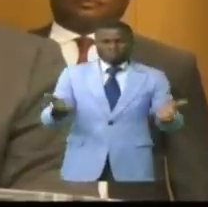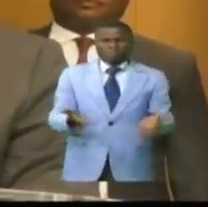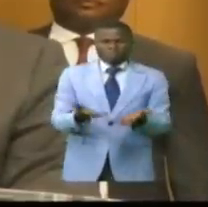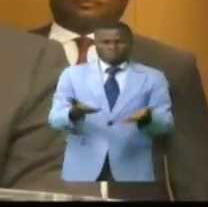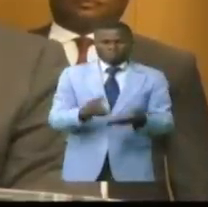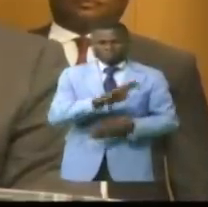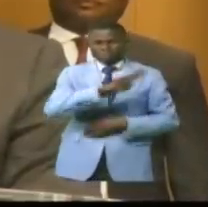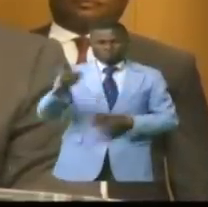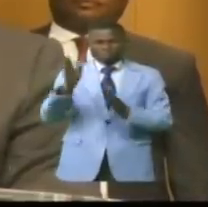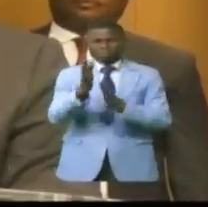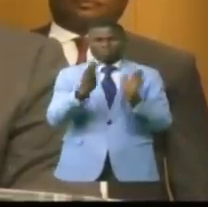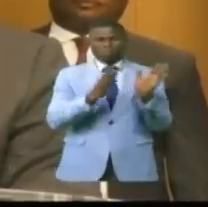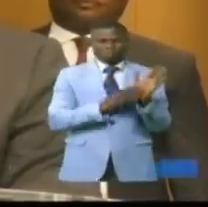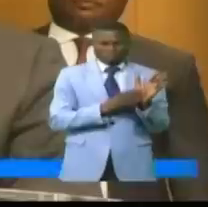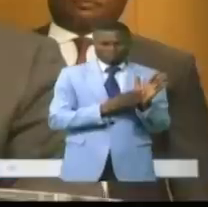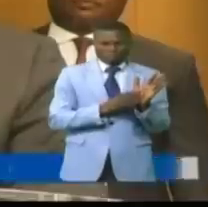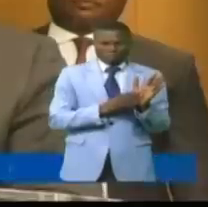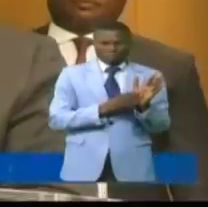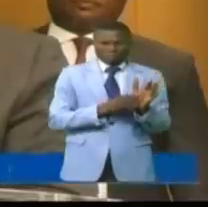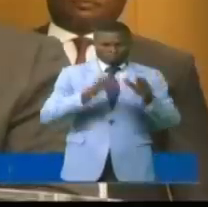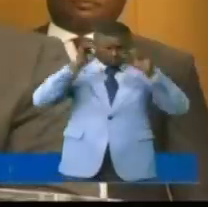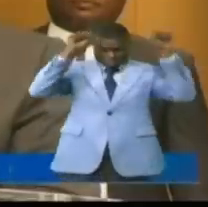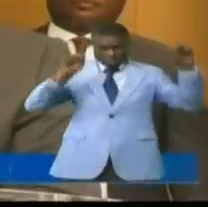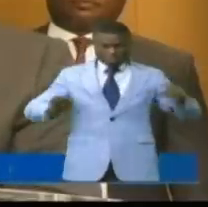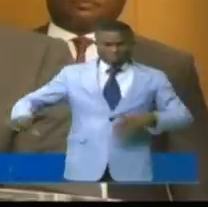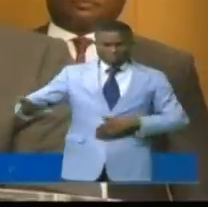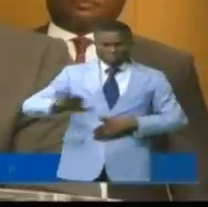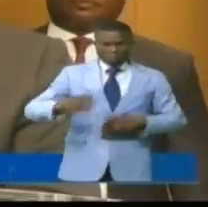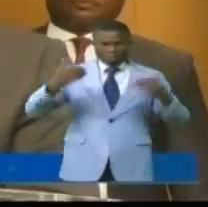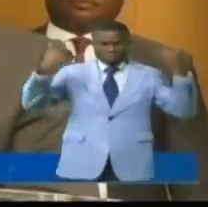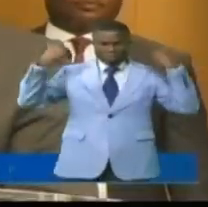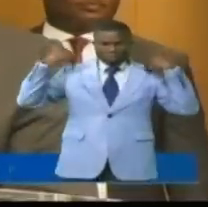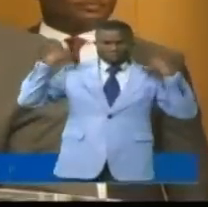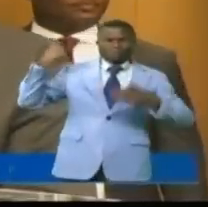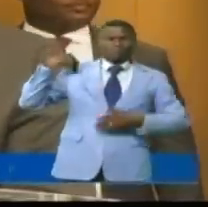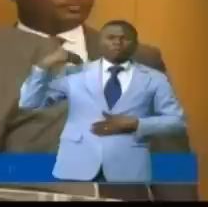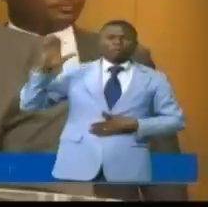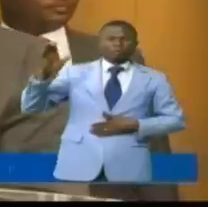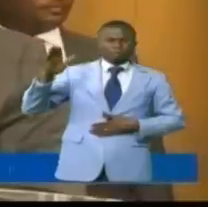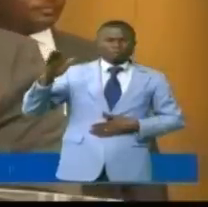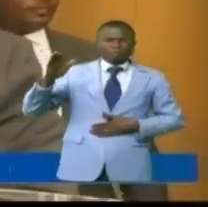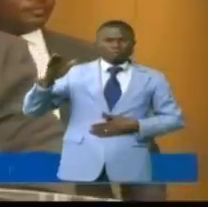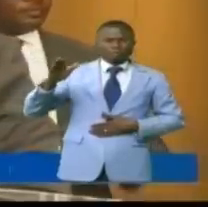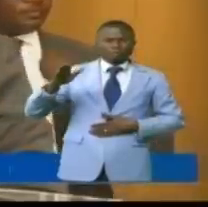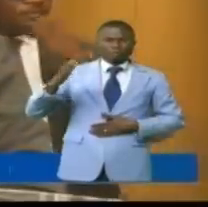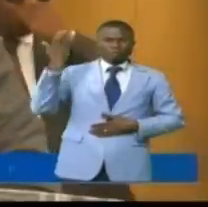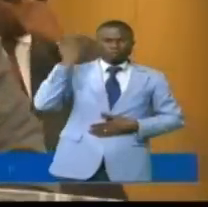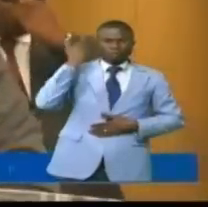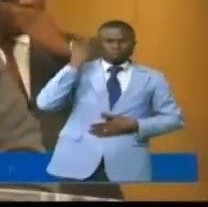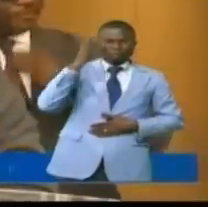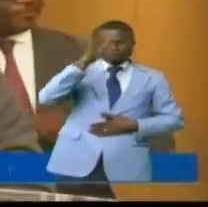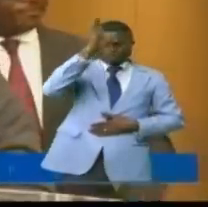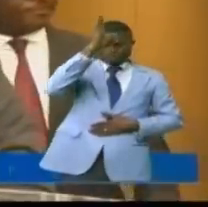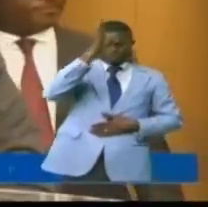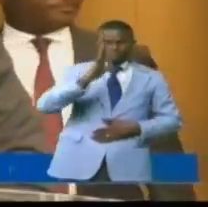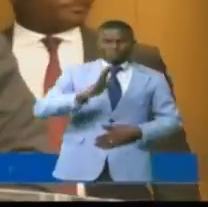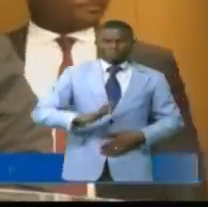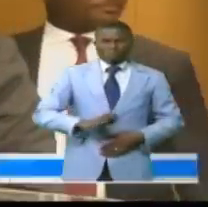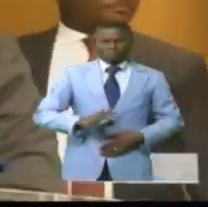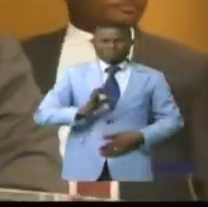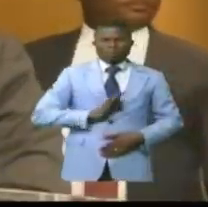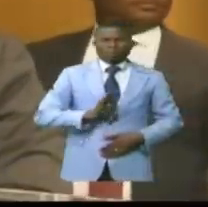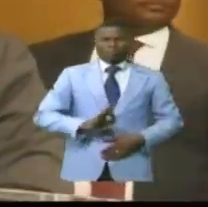en 2019, le président de la République et chef de l'État, Monsieur Félix Antoine Tshisekedi